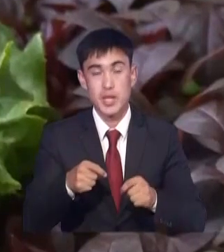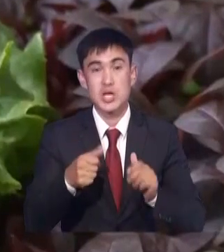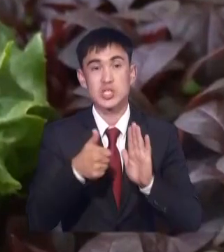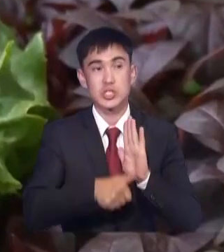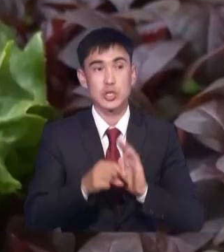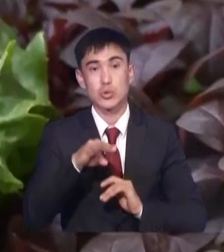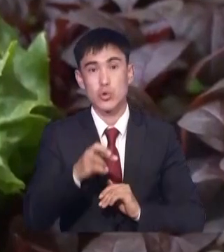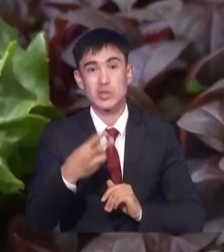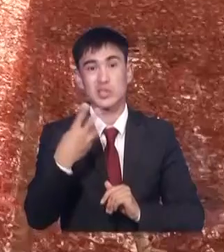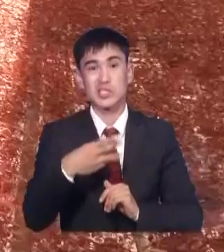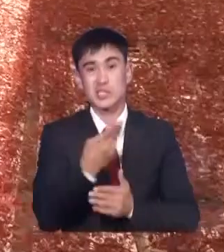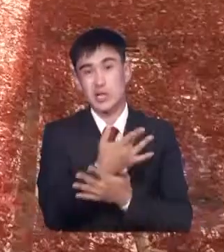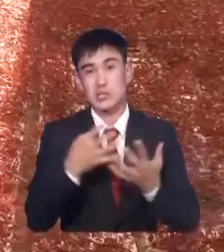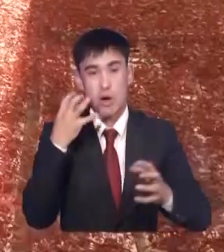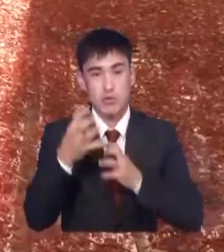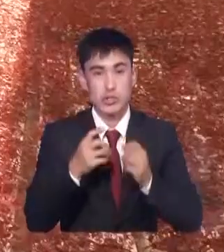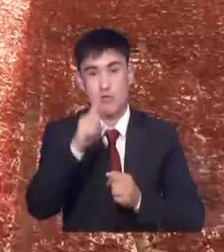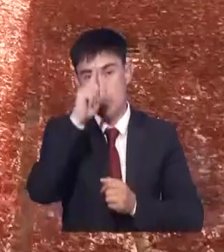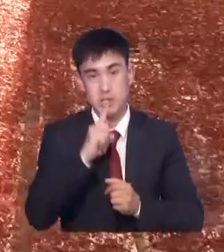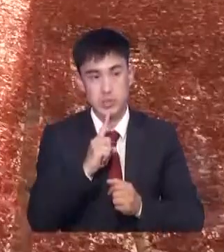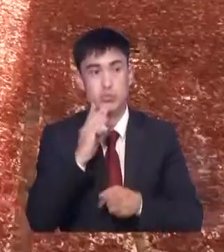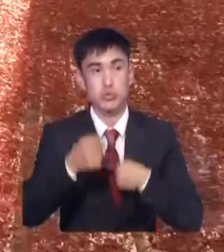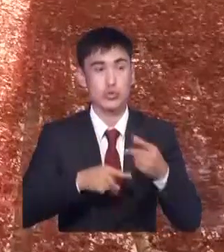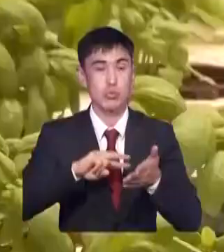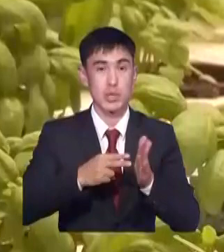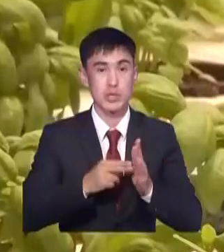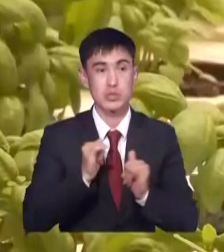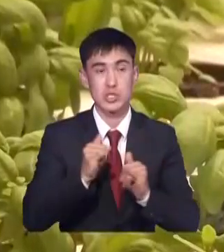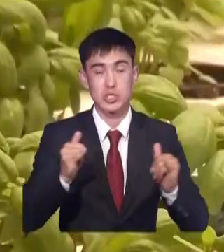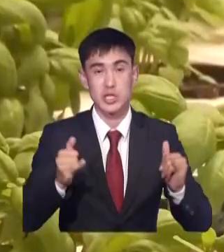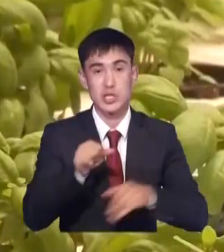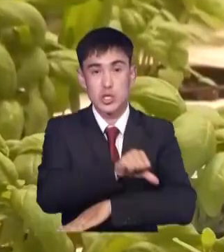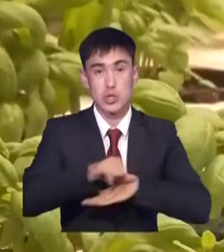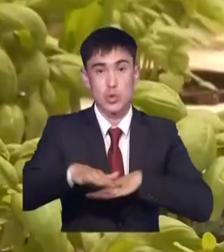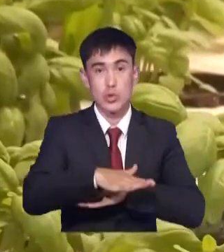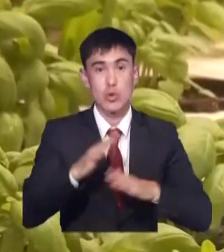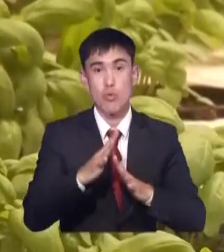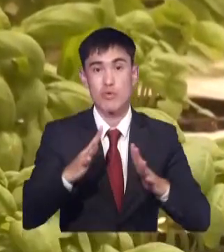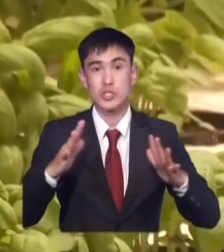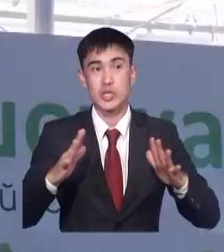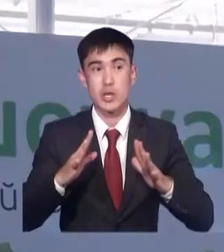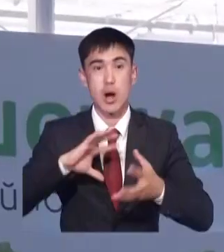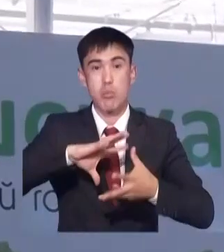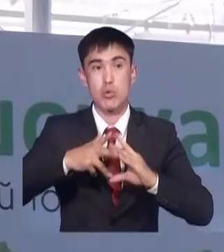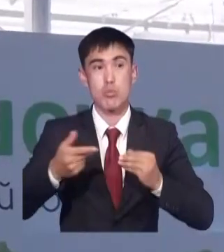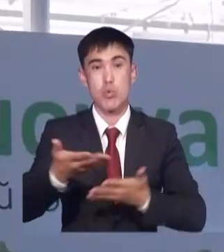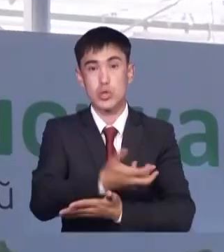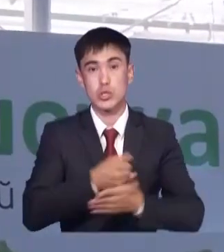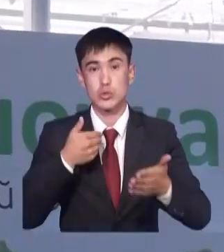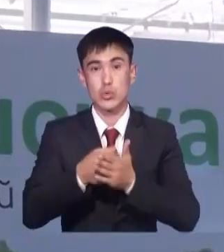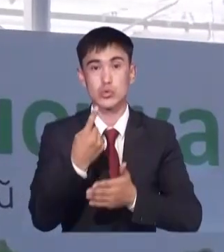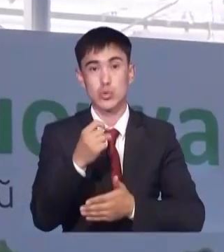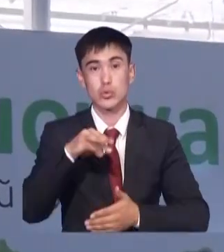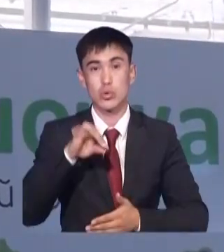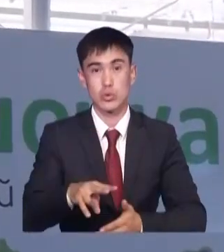60 тонн 30 видов овощей в месяц. В будущем планируется расширение территории для увеличения объема урожая до 100